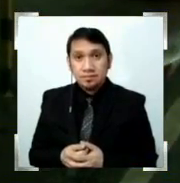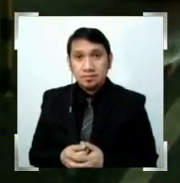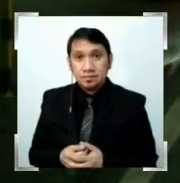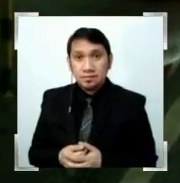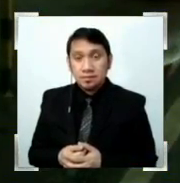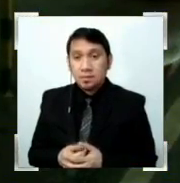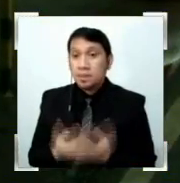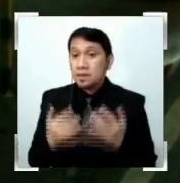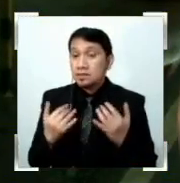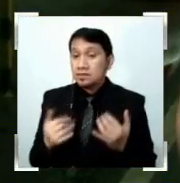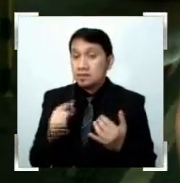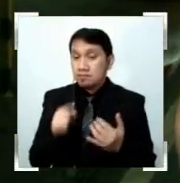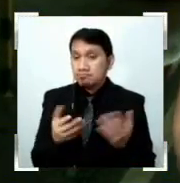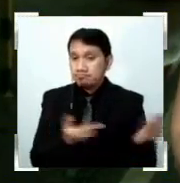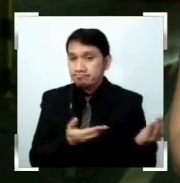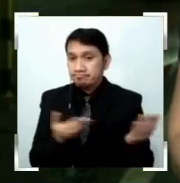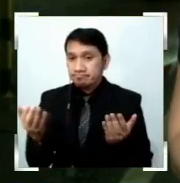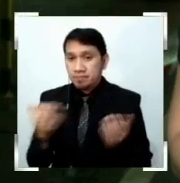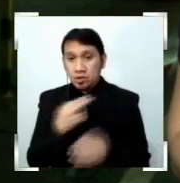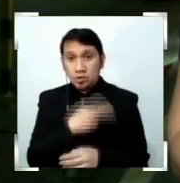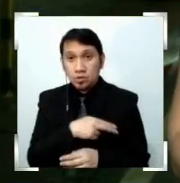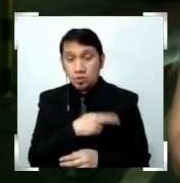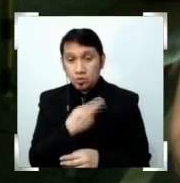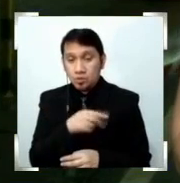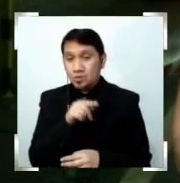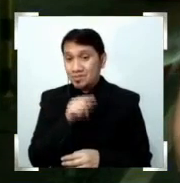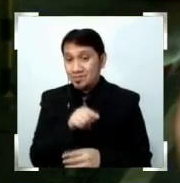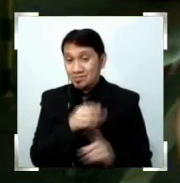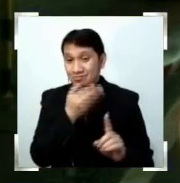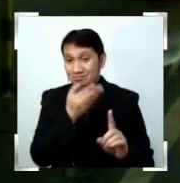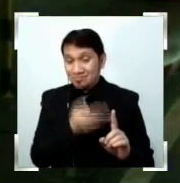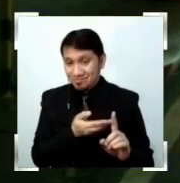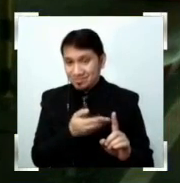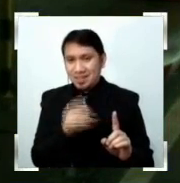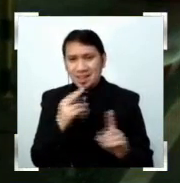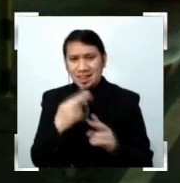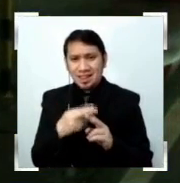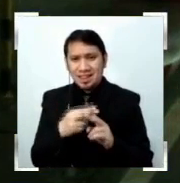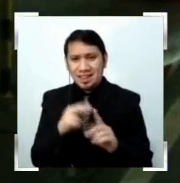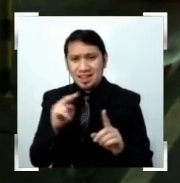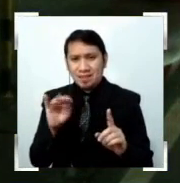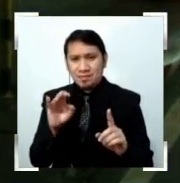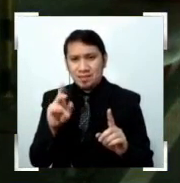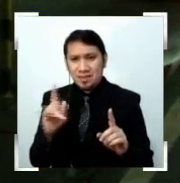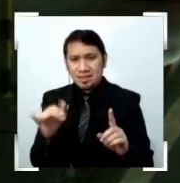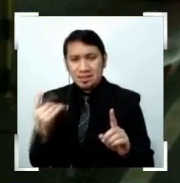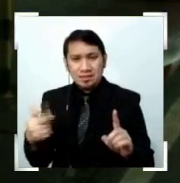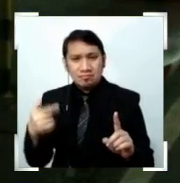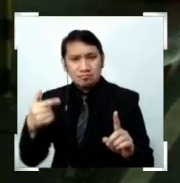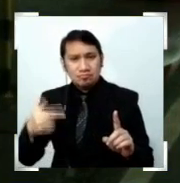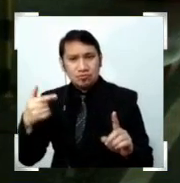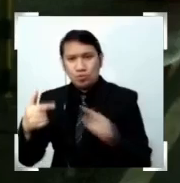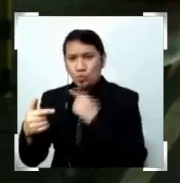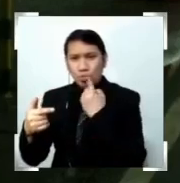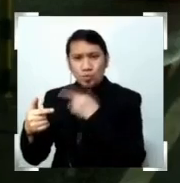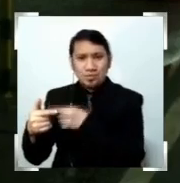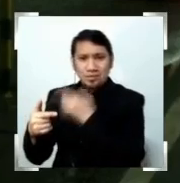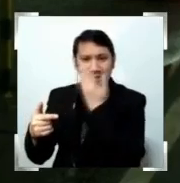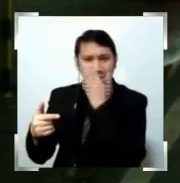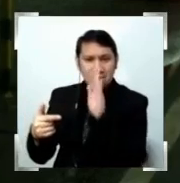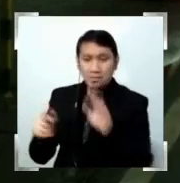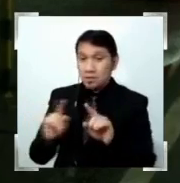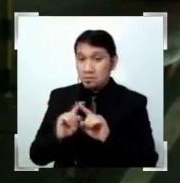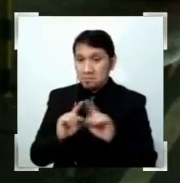Igan isinugod pa sa ospital si kagawad Nicky Cruz matapos siyang pagbabarilin ng di pa kilalang salarin. Pero pumanaw